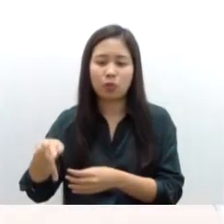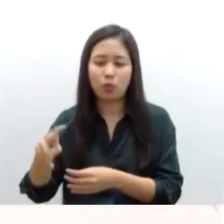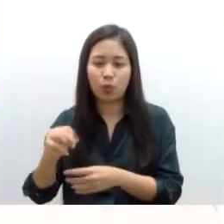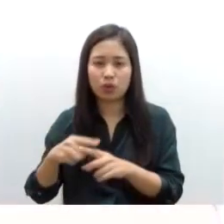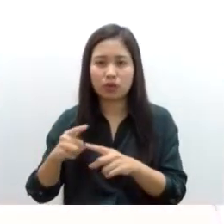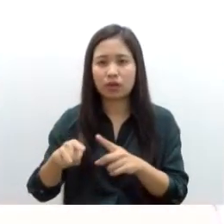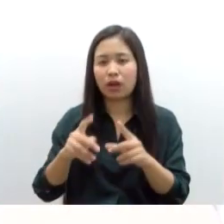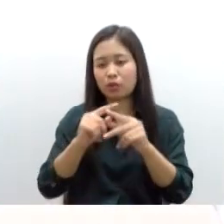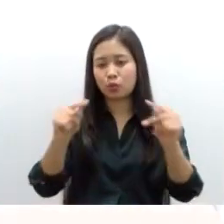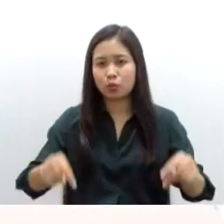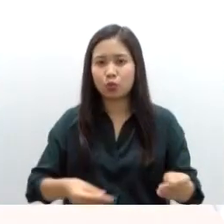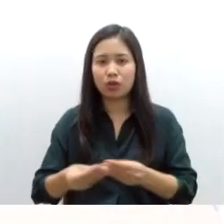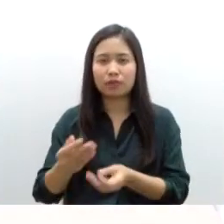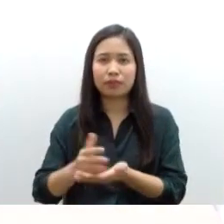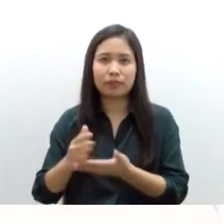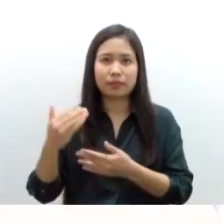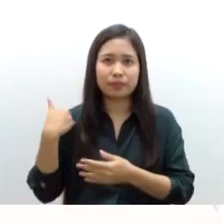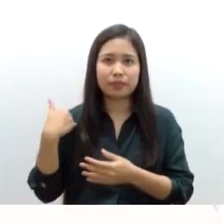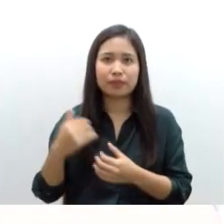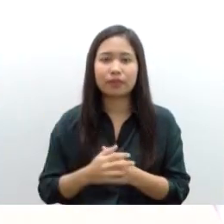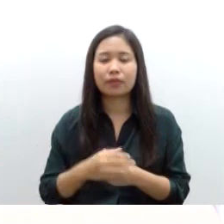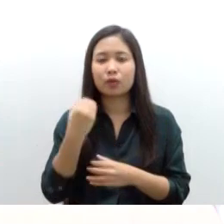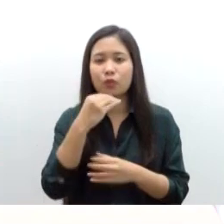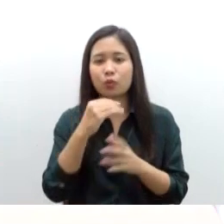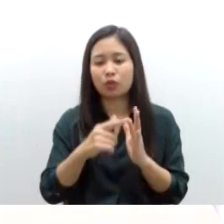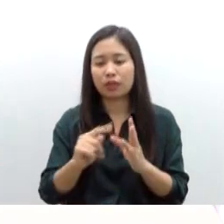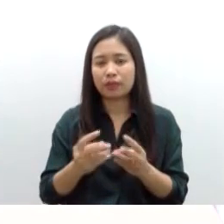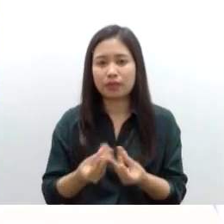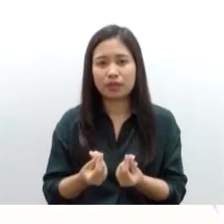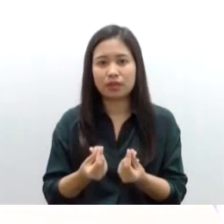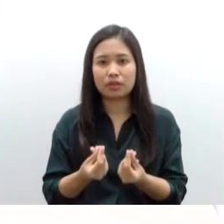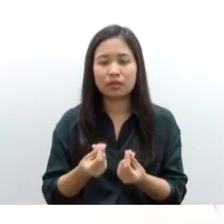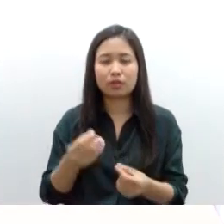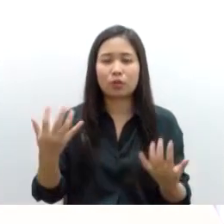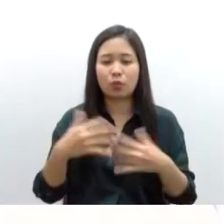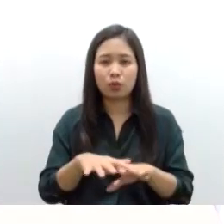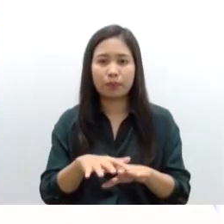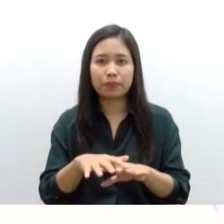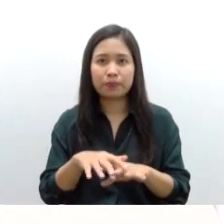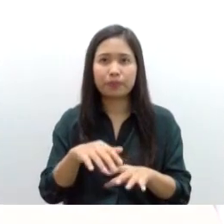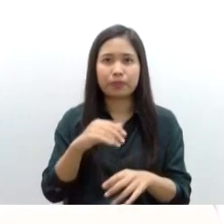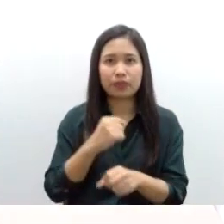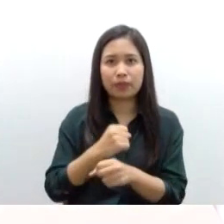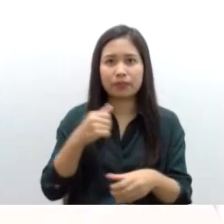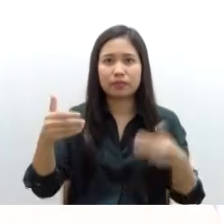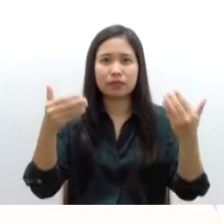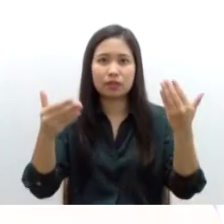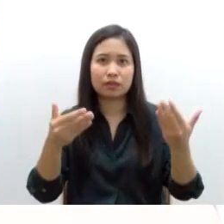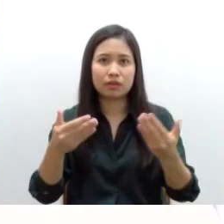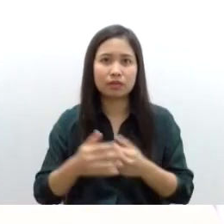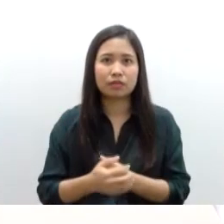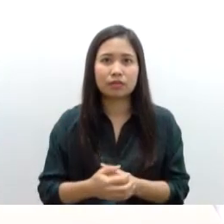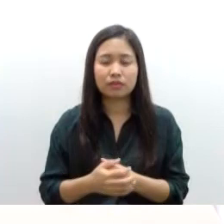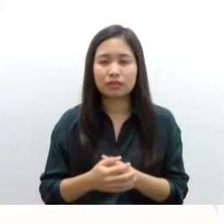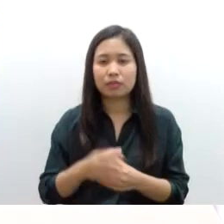การก็อยากจะให้ทุกเขตพื้นที่ทุกสถานศึกษาครับได้ร่วมกันจัดนะครับแล้วก็ส่ง